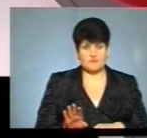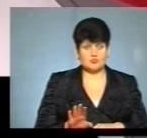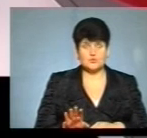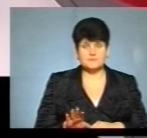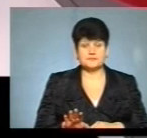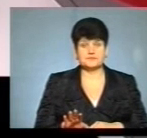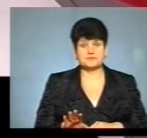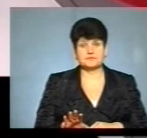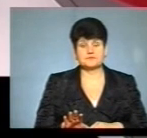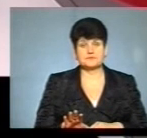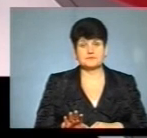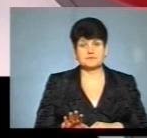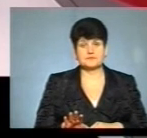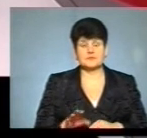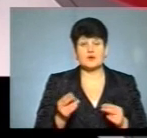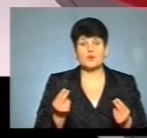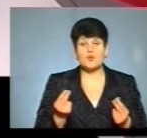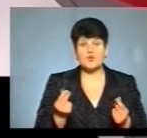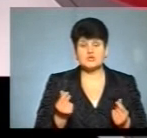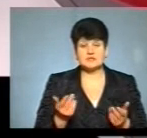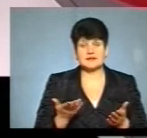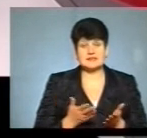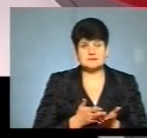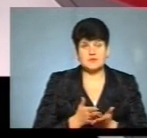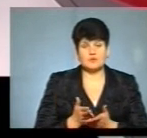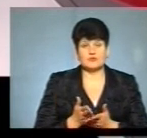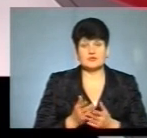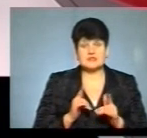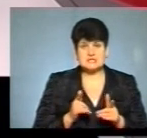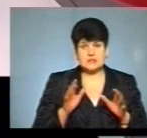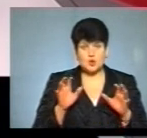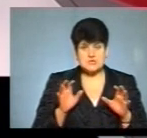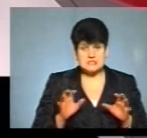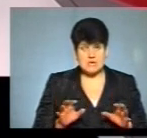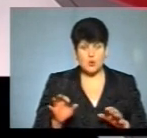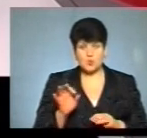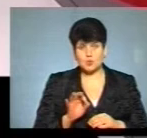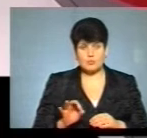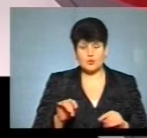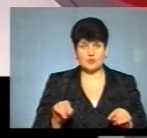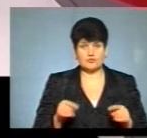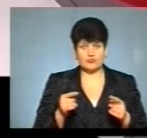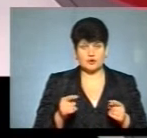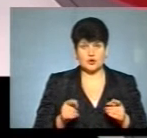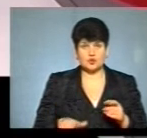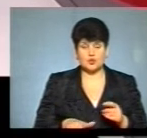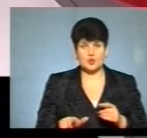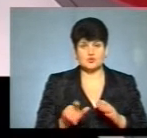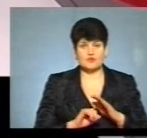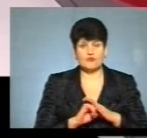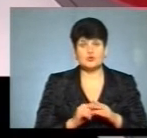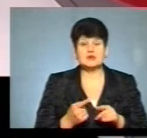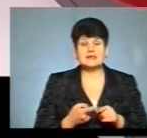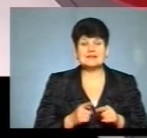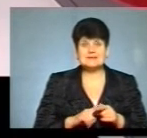І кошти, які скеровуються сьогодні згідно закону про утворення дорожнього фонду, це на